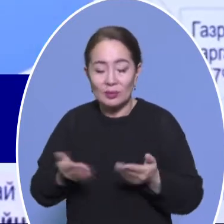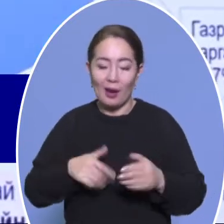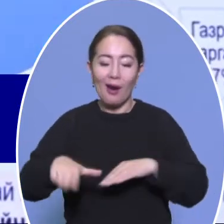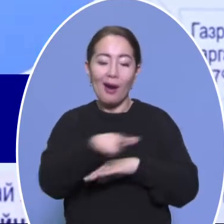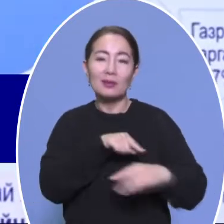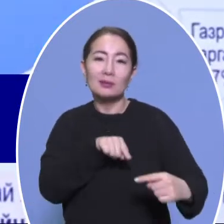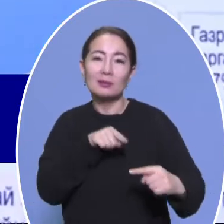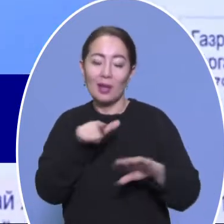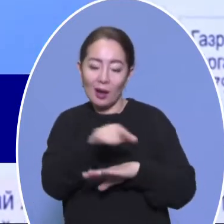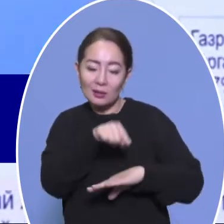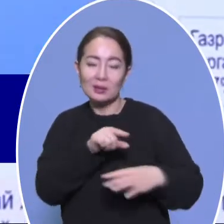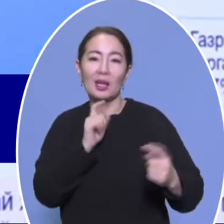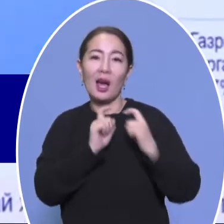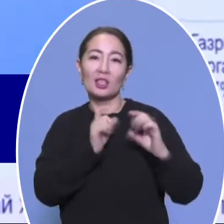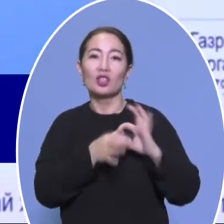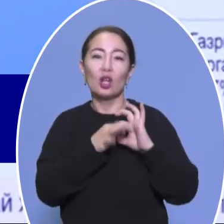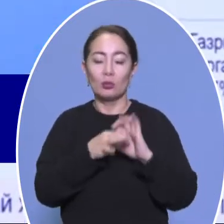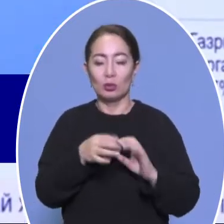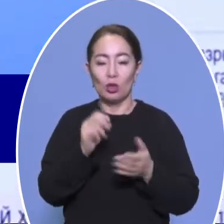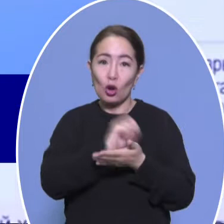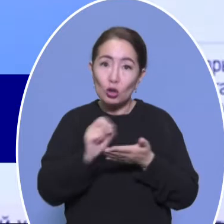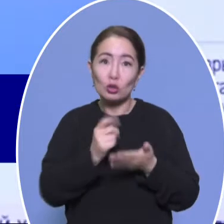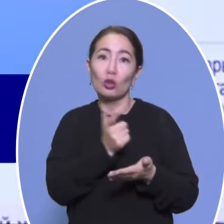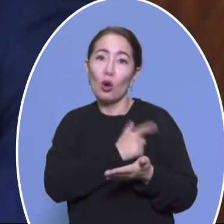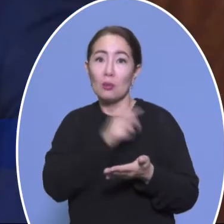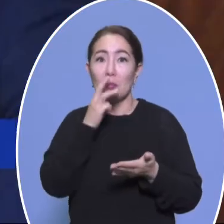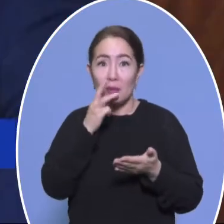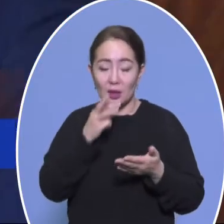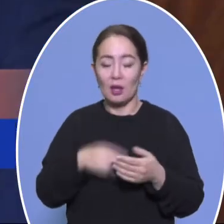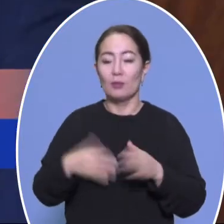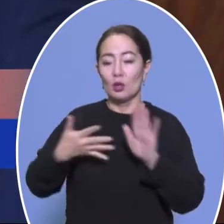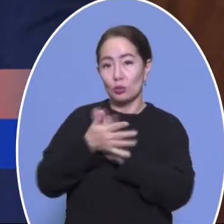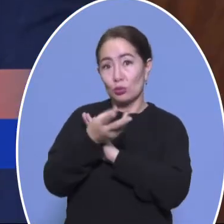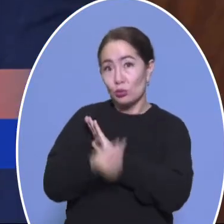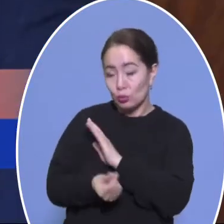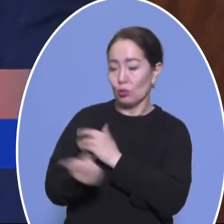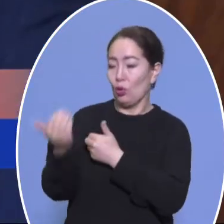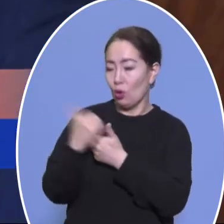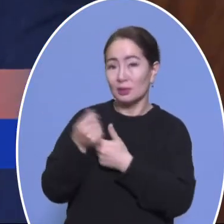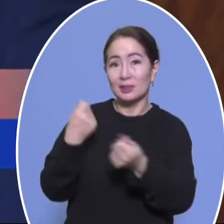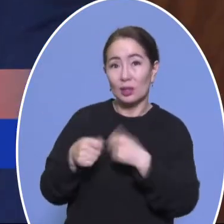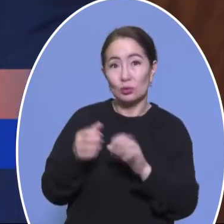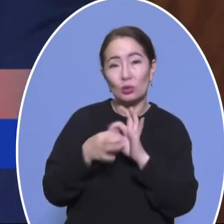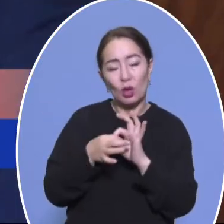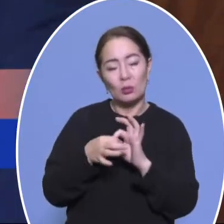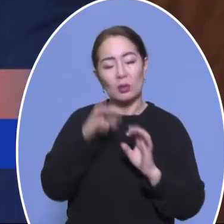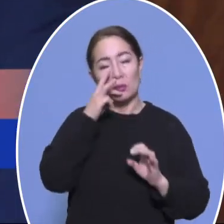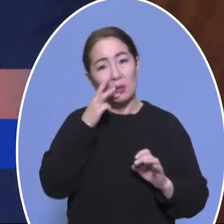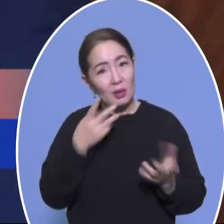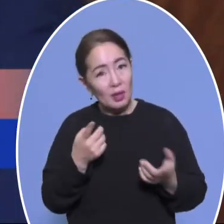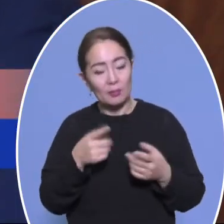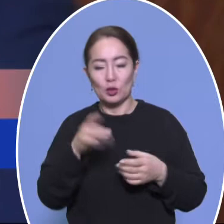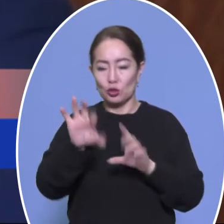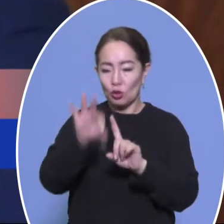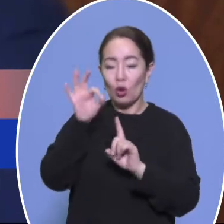энэ газрын харилцаатай холбоотой өргөтлөл гомдол мэдээлэл, за төсвийн хөрөнгийн зарцуулалттай холбоотой мэдээлэл, за